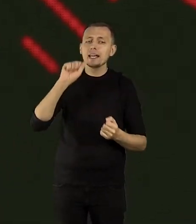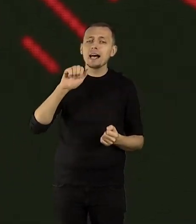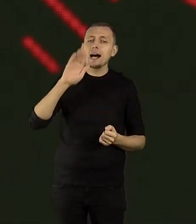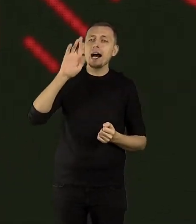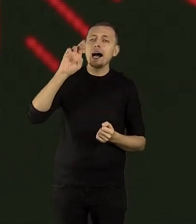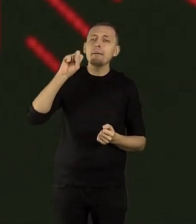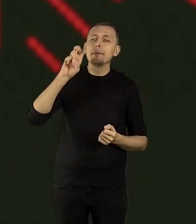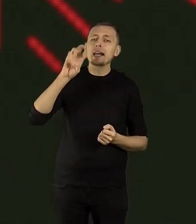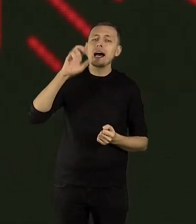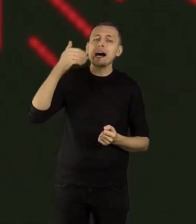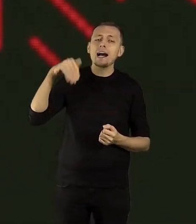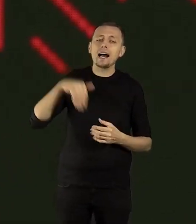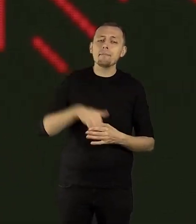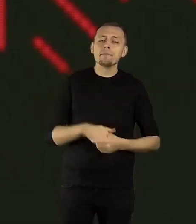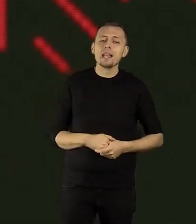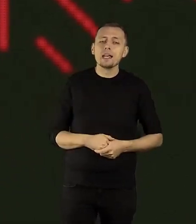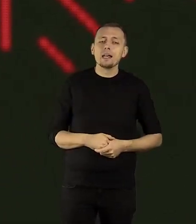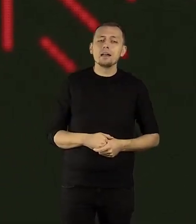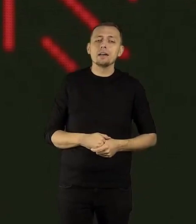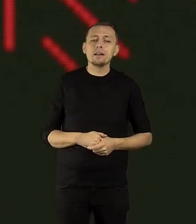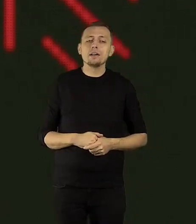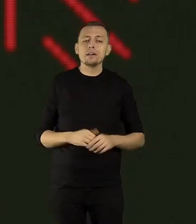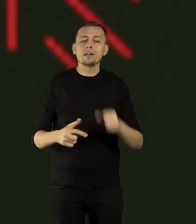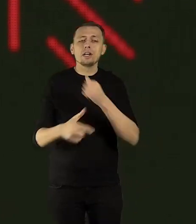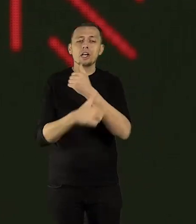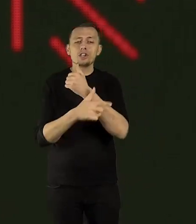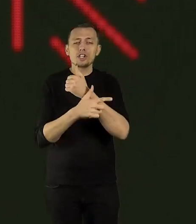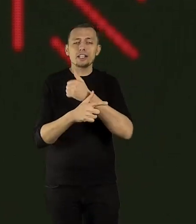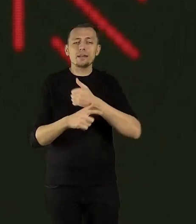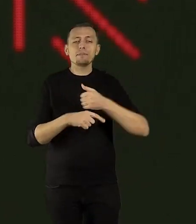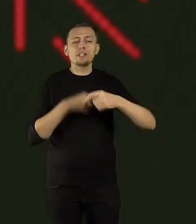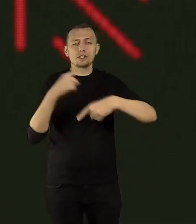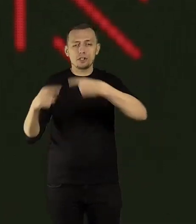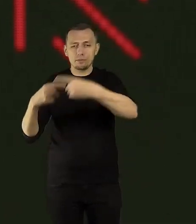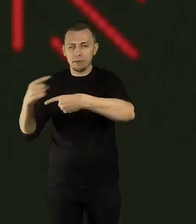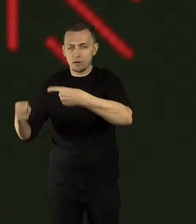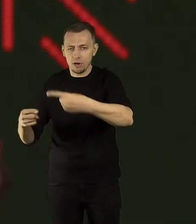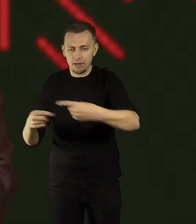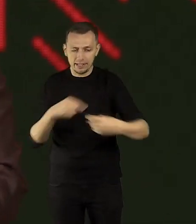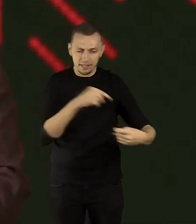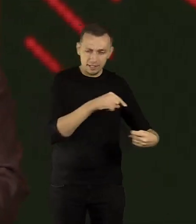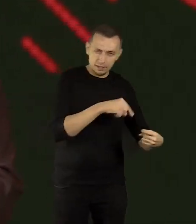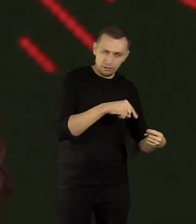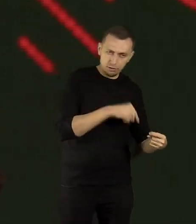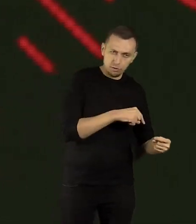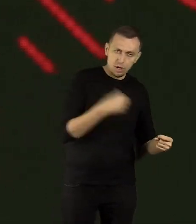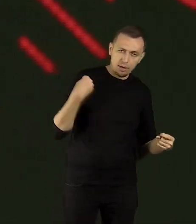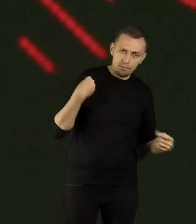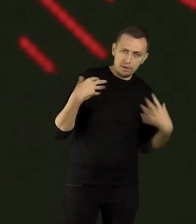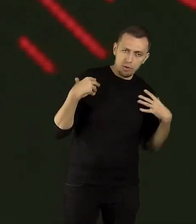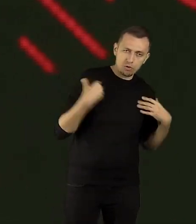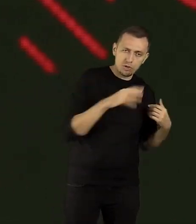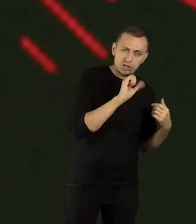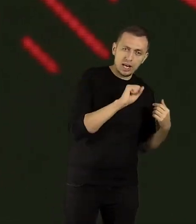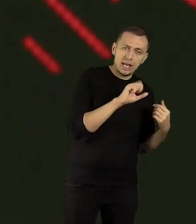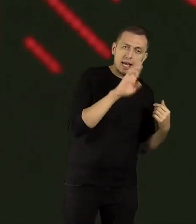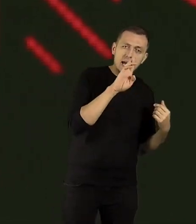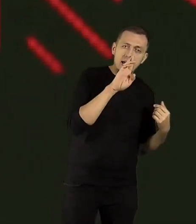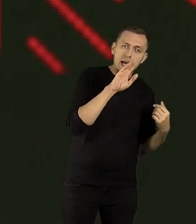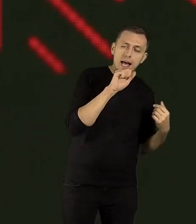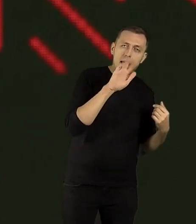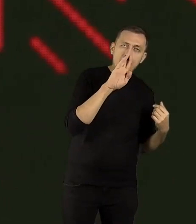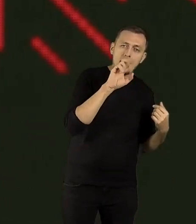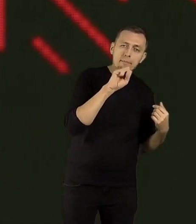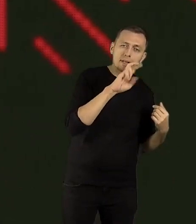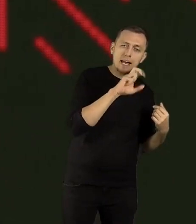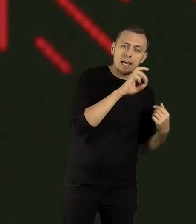minęło 70 pokoleń. Wszyscy żyli w perspektywie obietnicy Bożego Narodzenia. Tego właśnie